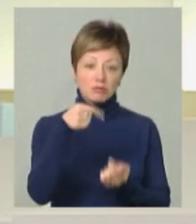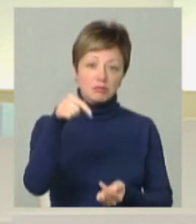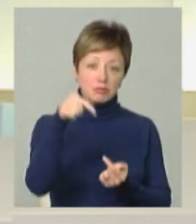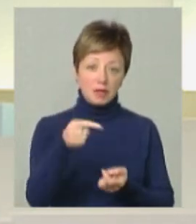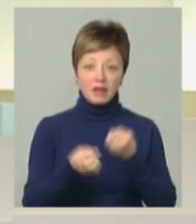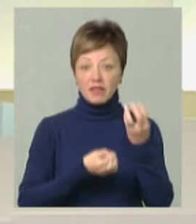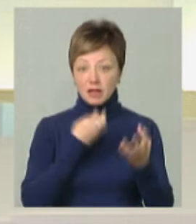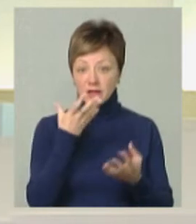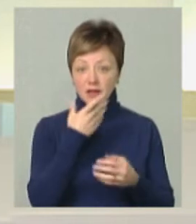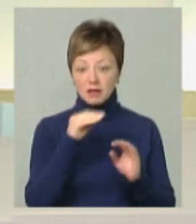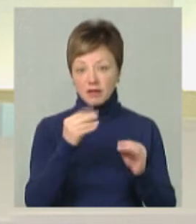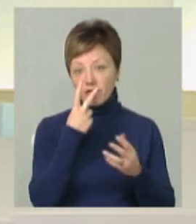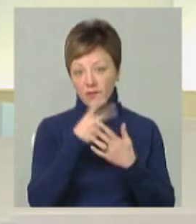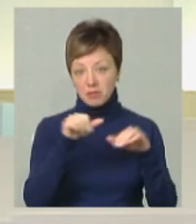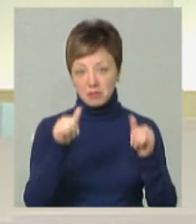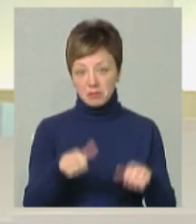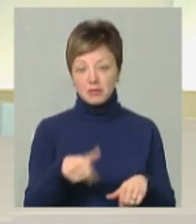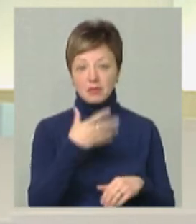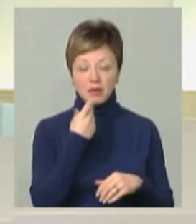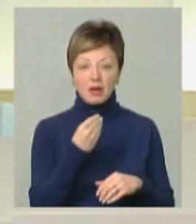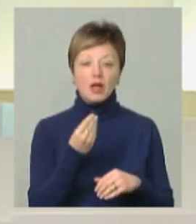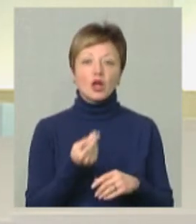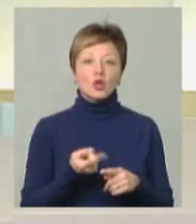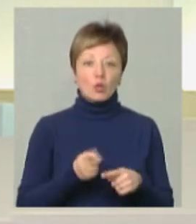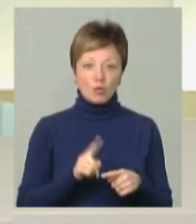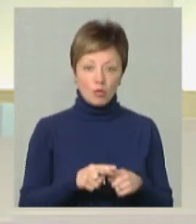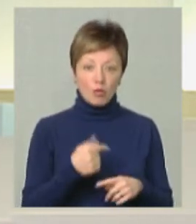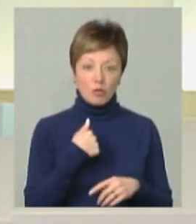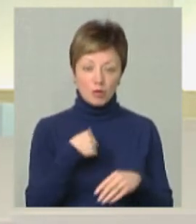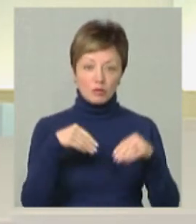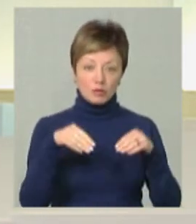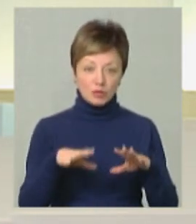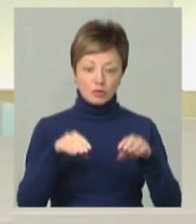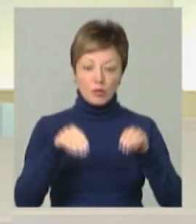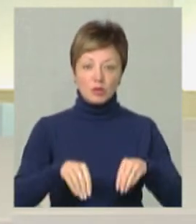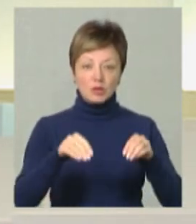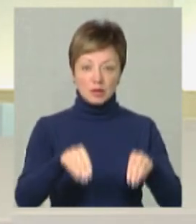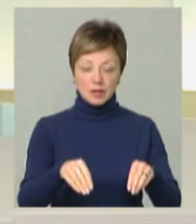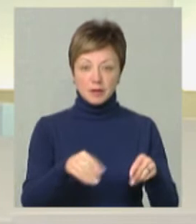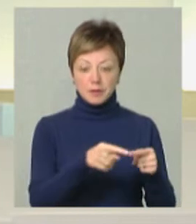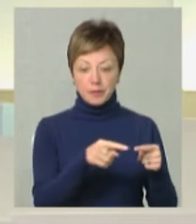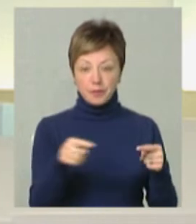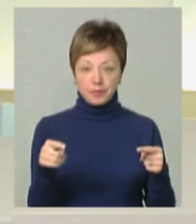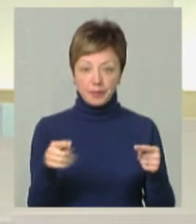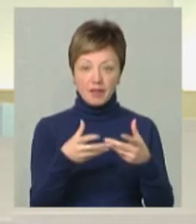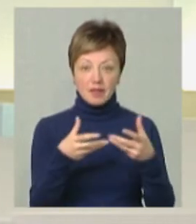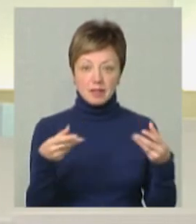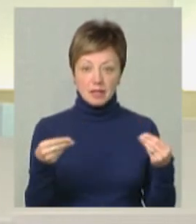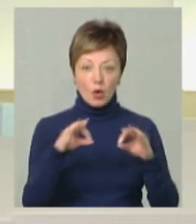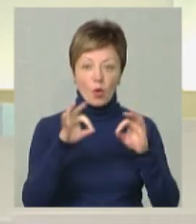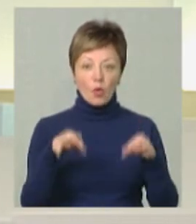і квітучість, і декоративний вигляд, і тому нами було посаджено впродовж весни